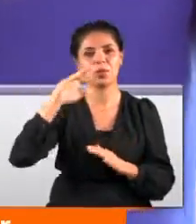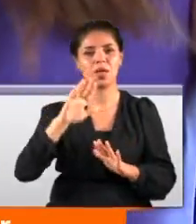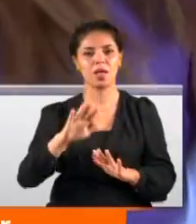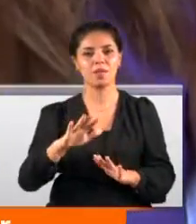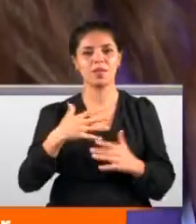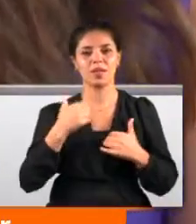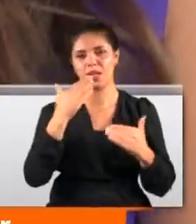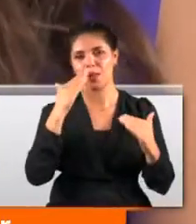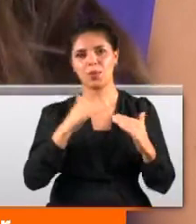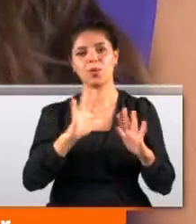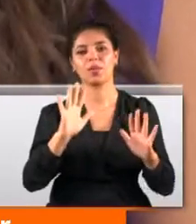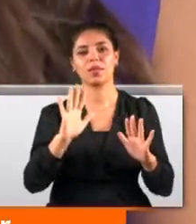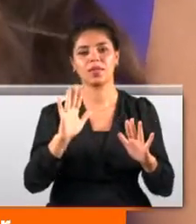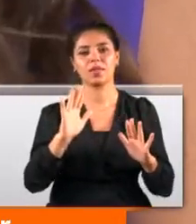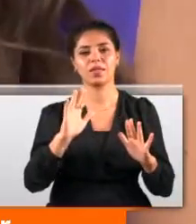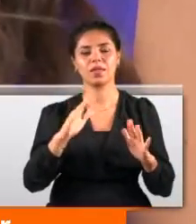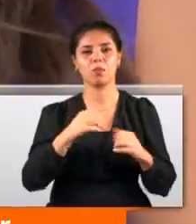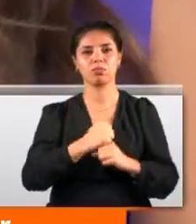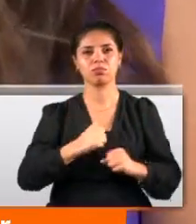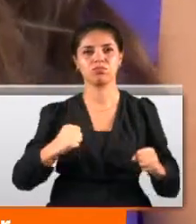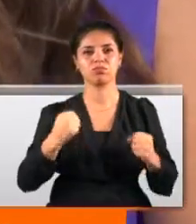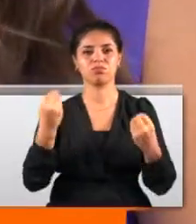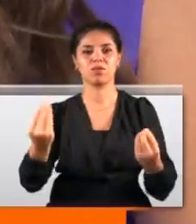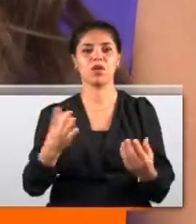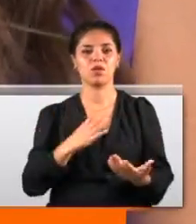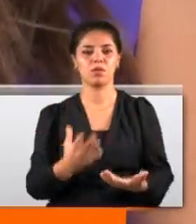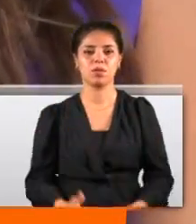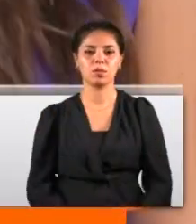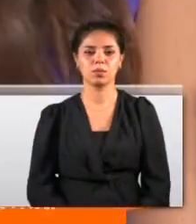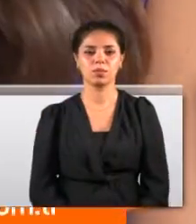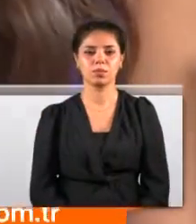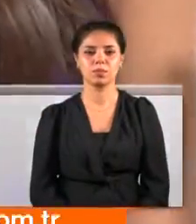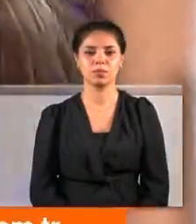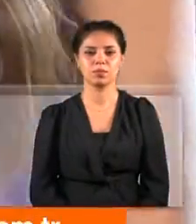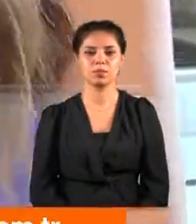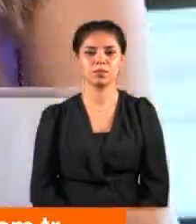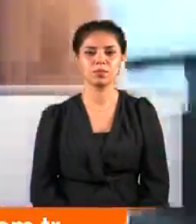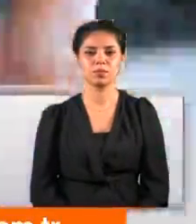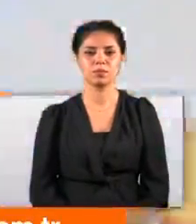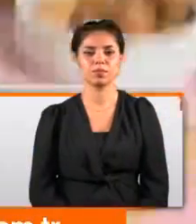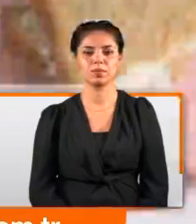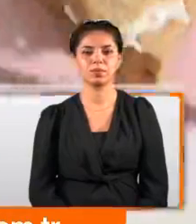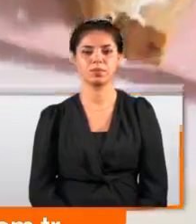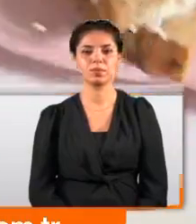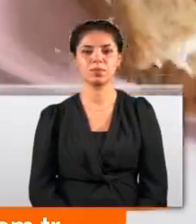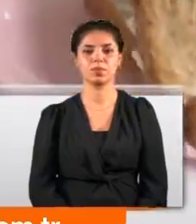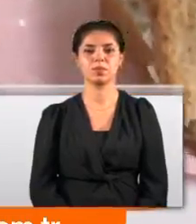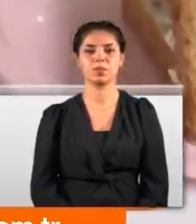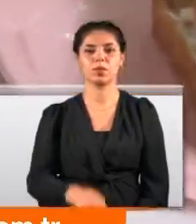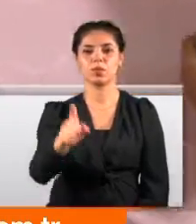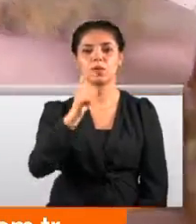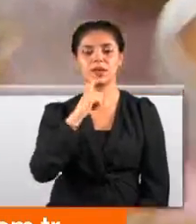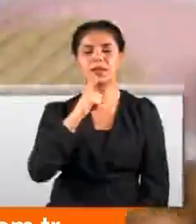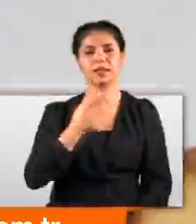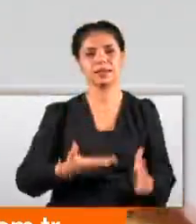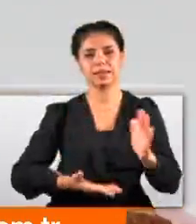çok sağlıklı olmayan, yüksek kalorili ve obez yapabilen bir beslenme çantası diyebiliriz. Doğrusu nasıl olmalıydı? Doğrusu şöyle olmalı. Hemen meyve suyunu